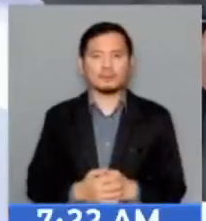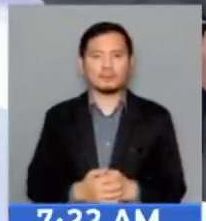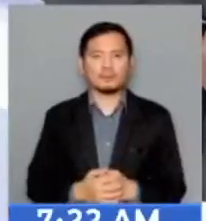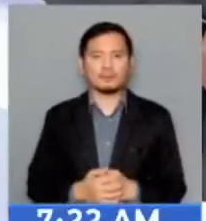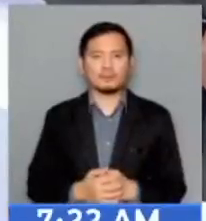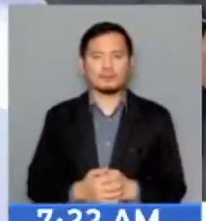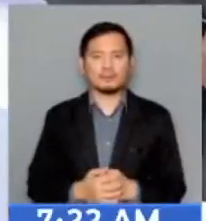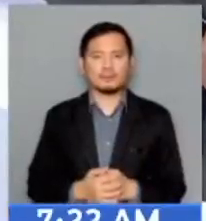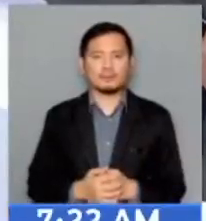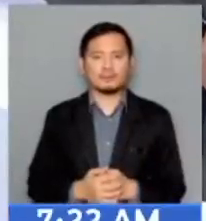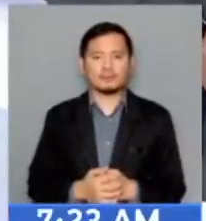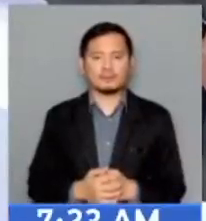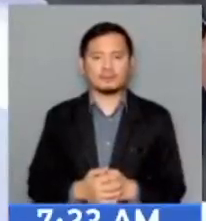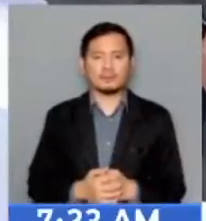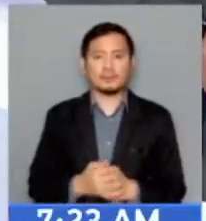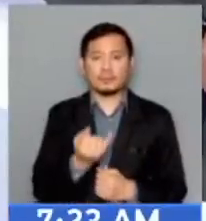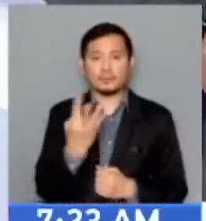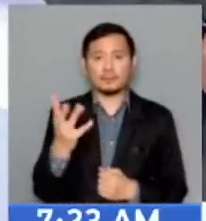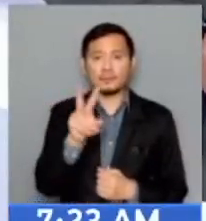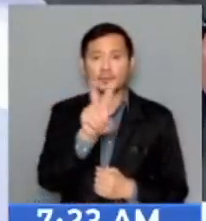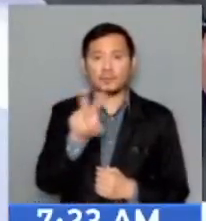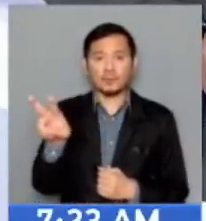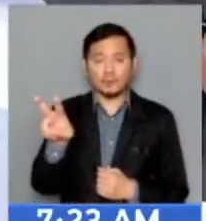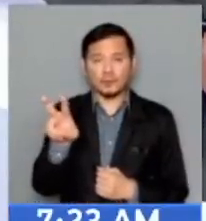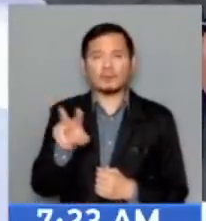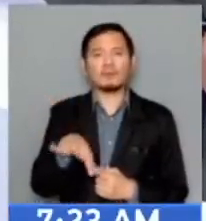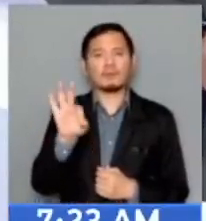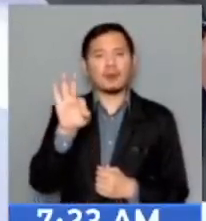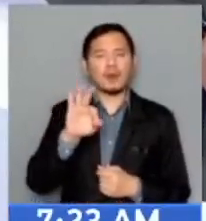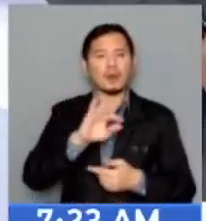22 na ang na-detect na kaso ng Omicron sa variant